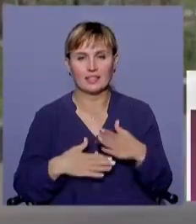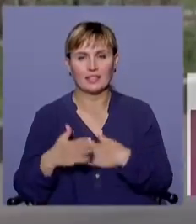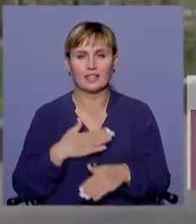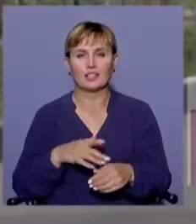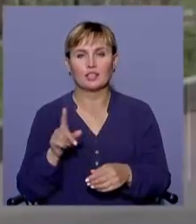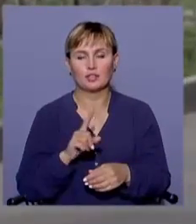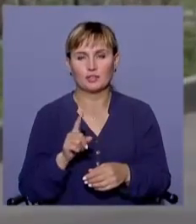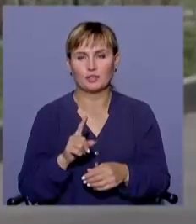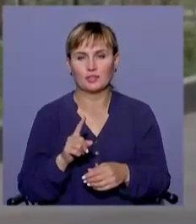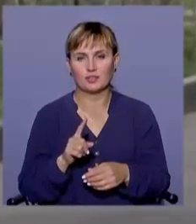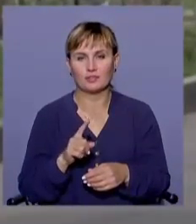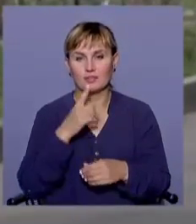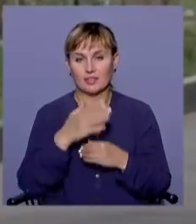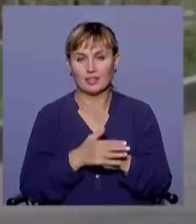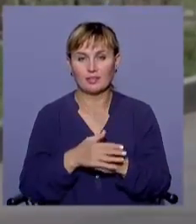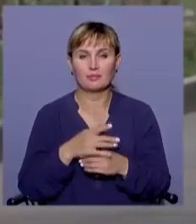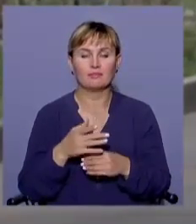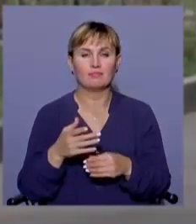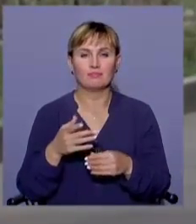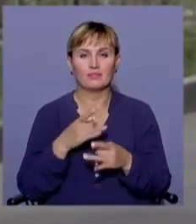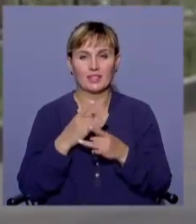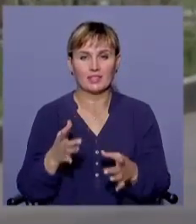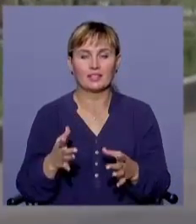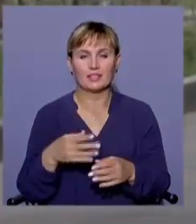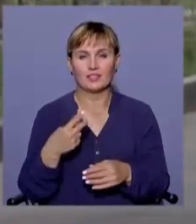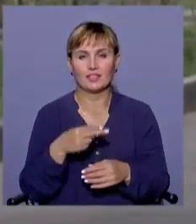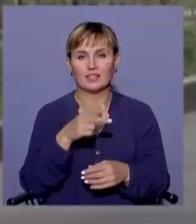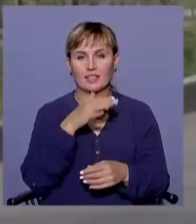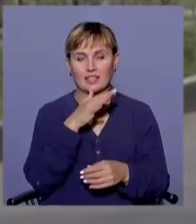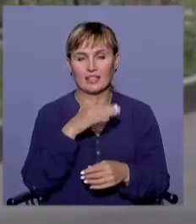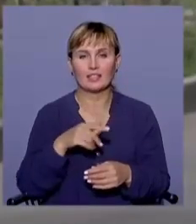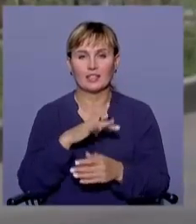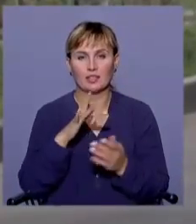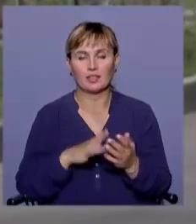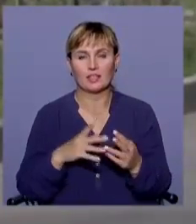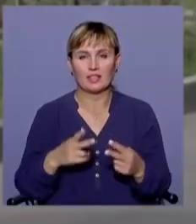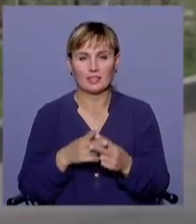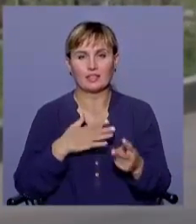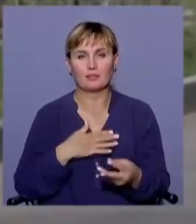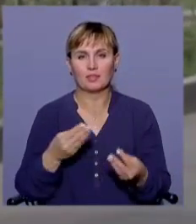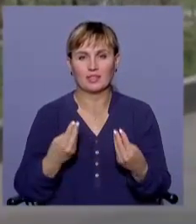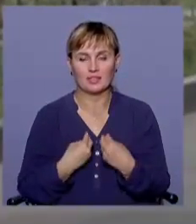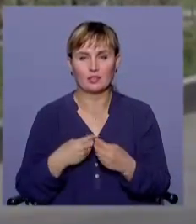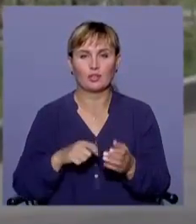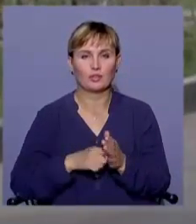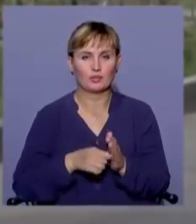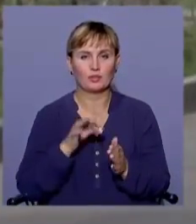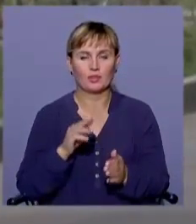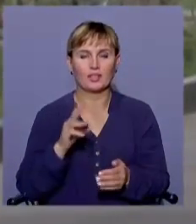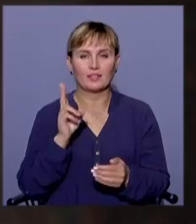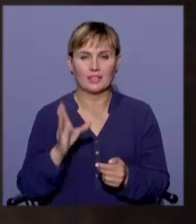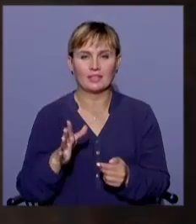что в канун преддверия праздника 20-летия города Астаны нам предоставляет ключи от